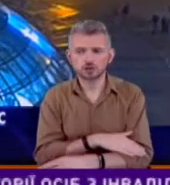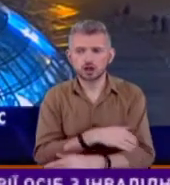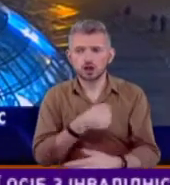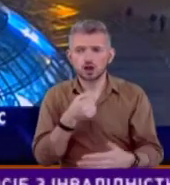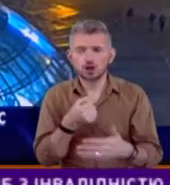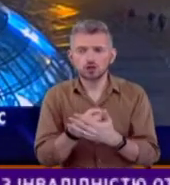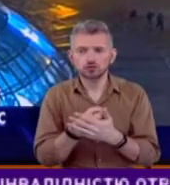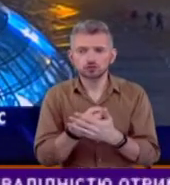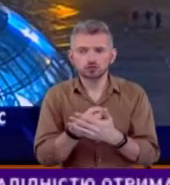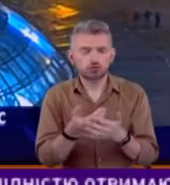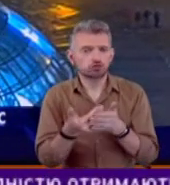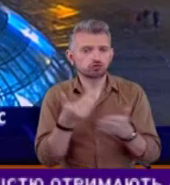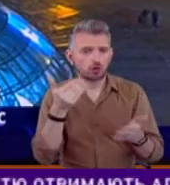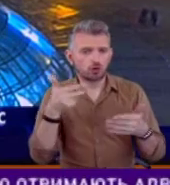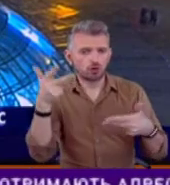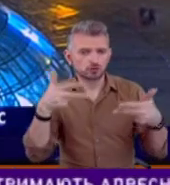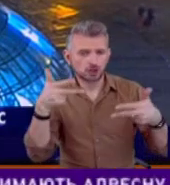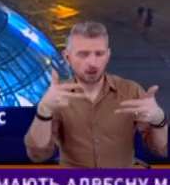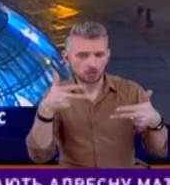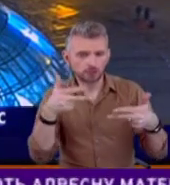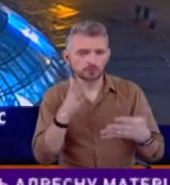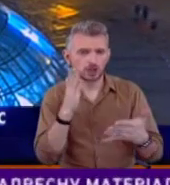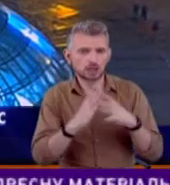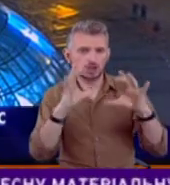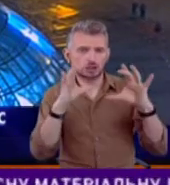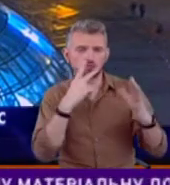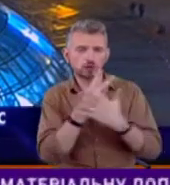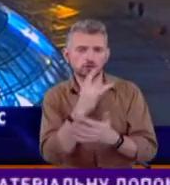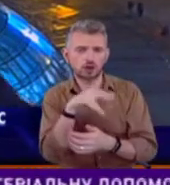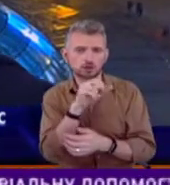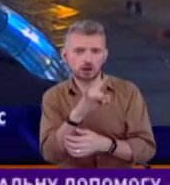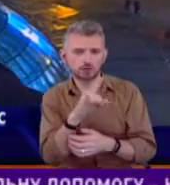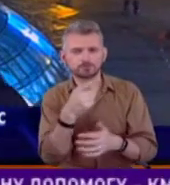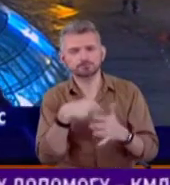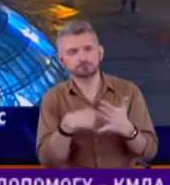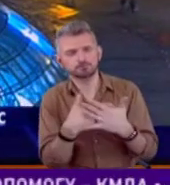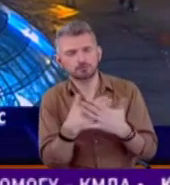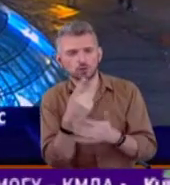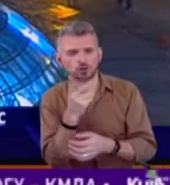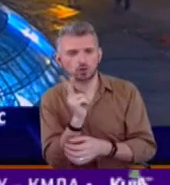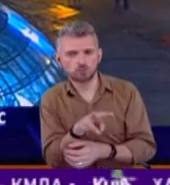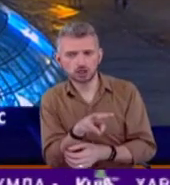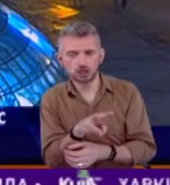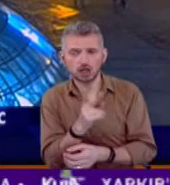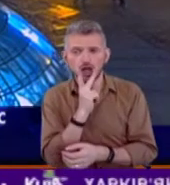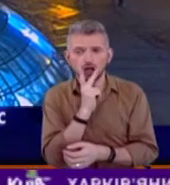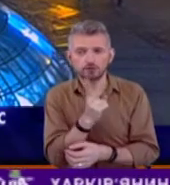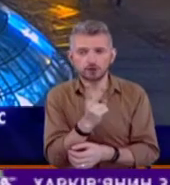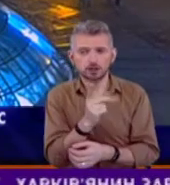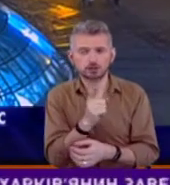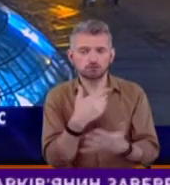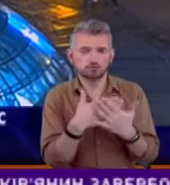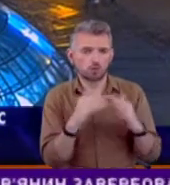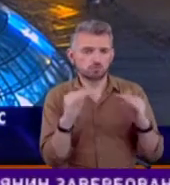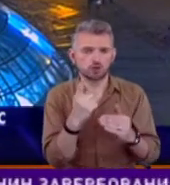камер завжди є знак, який показує, що радар. Радар – це означає десь кілометр, і видно, за основний потік він є там обмеження умовно